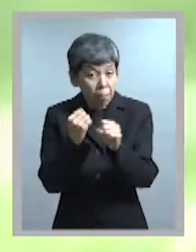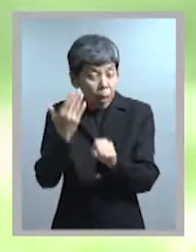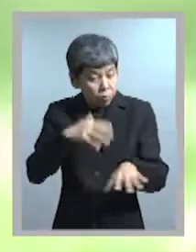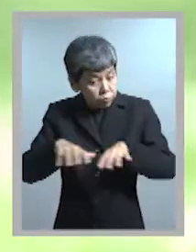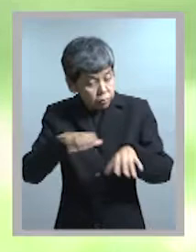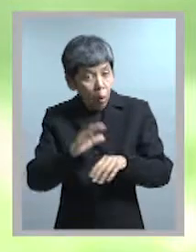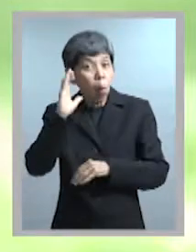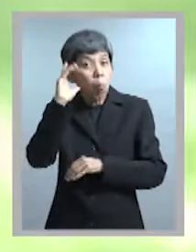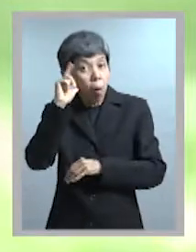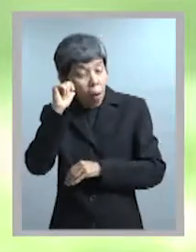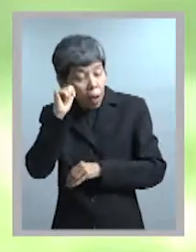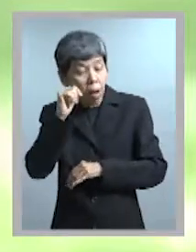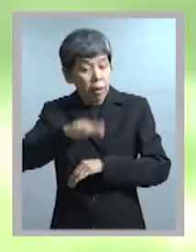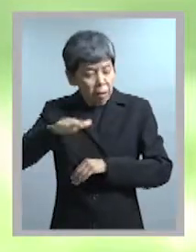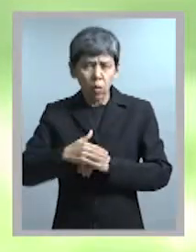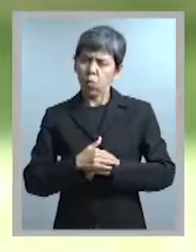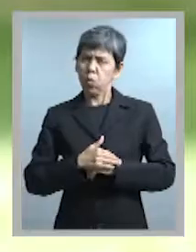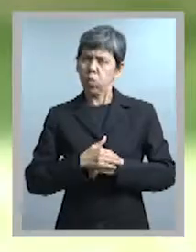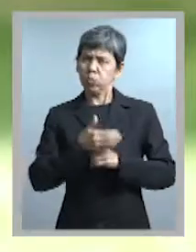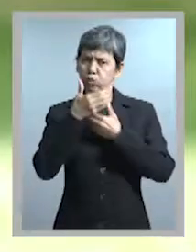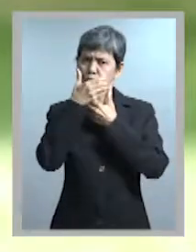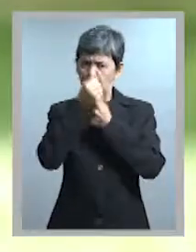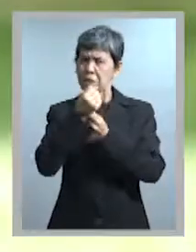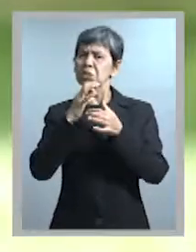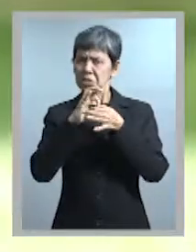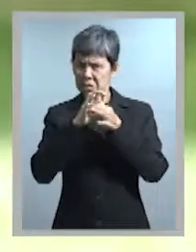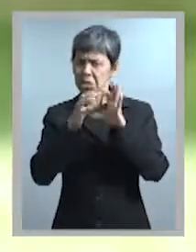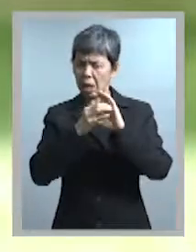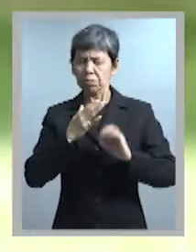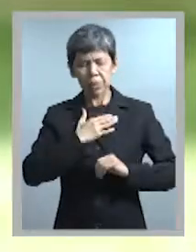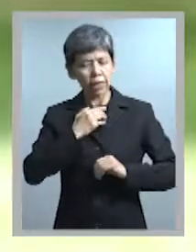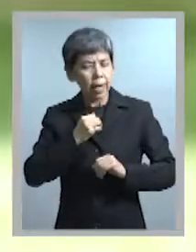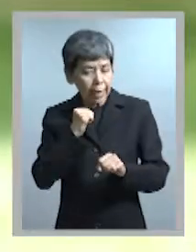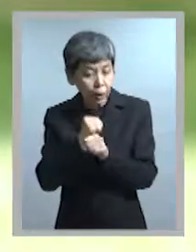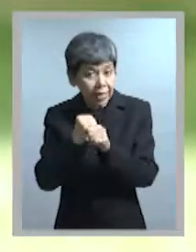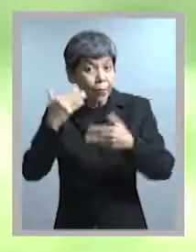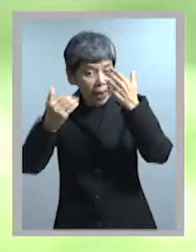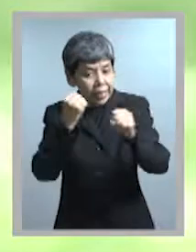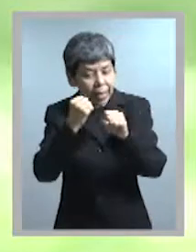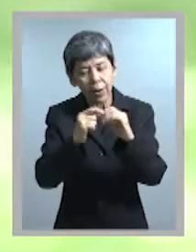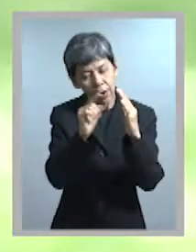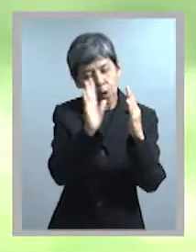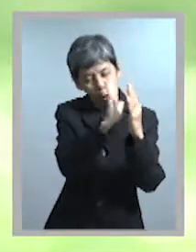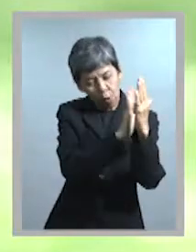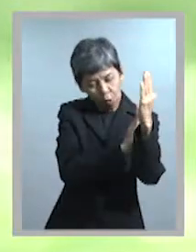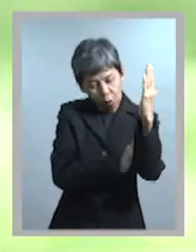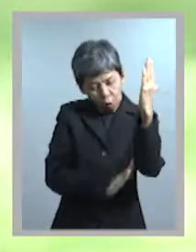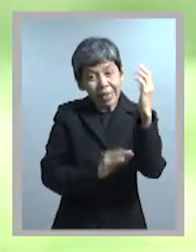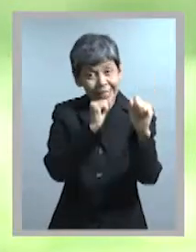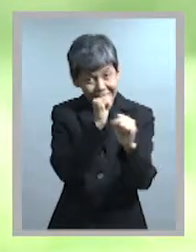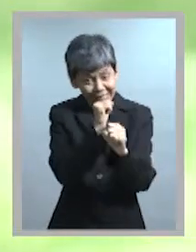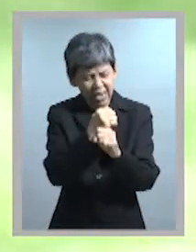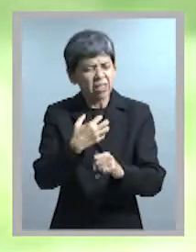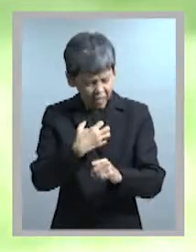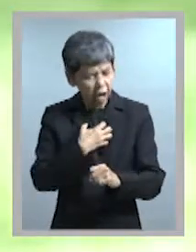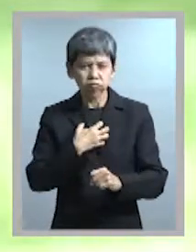พอปีที่แล้วพอเราจัดเนี่ยผู้ปกครองกับเด็กๆเนี่ยเขาก็สนใจเรื่องกีฬามากขึ้นก็เลยไปทำกิจกรรมกันในพื้นที่แล้วก็บ